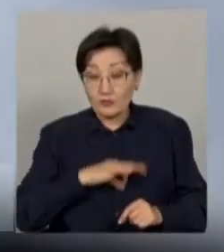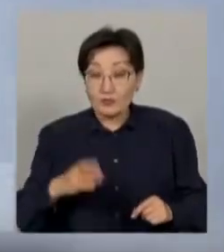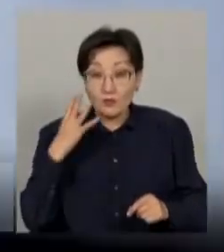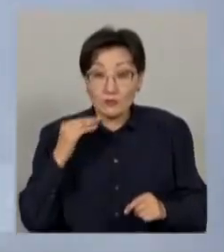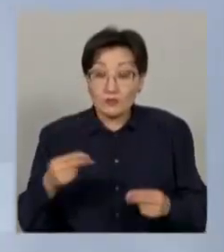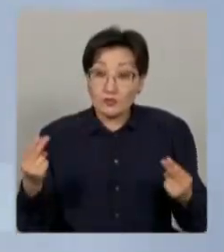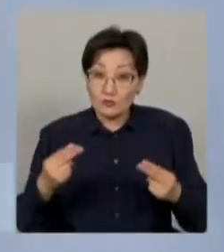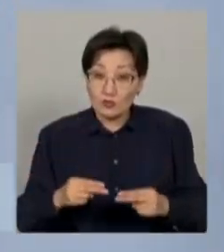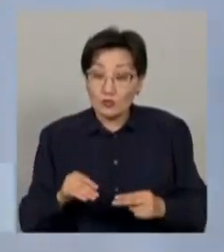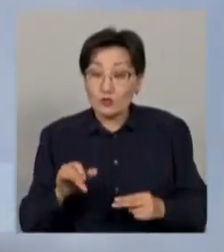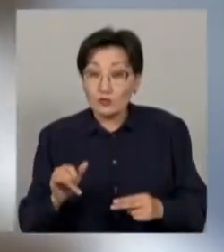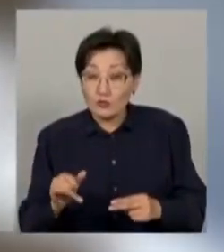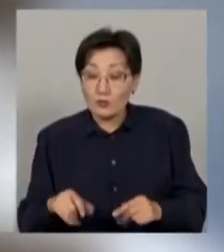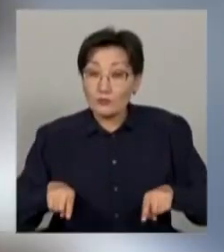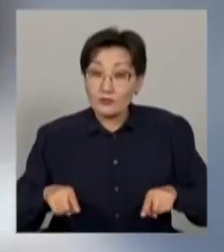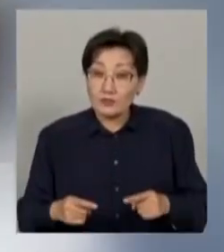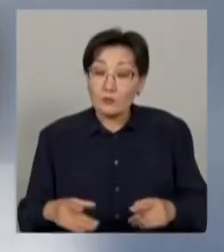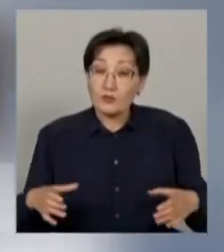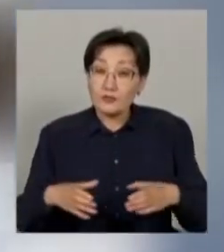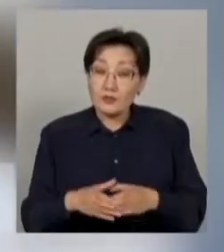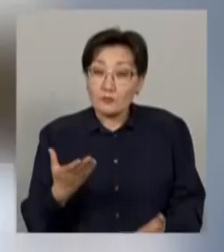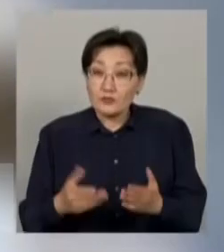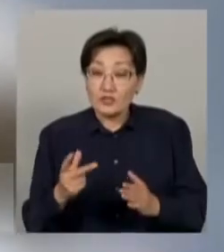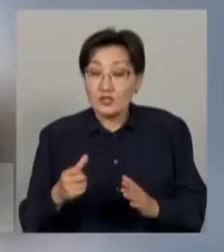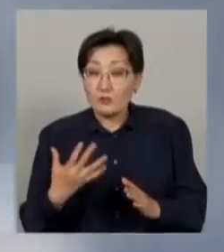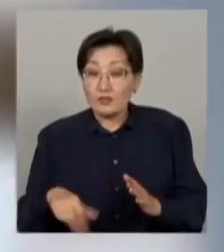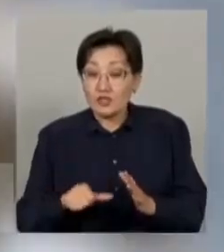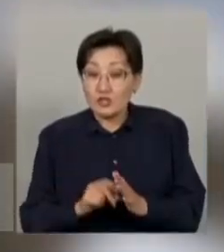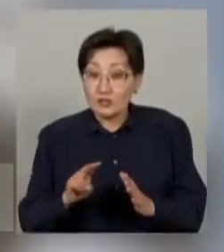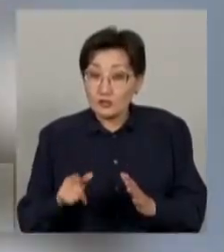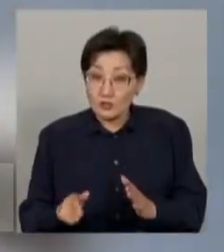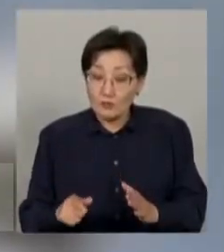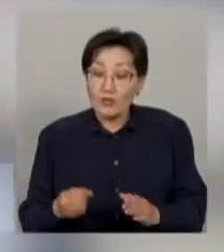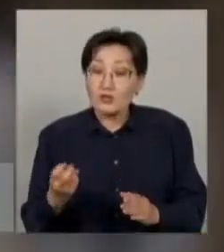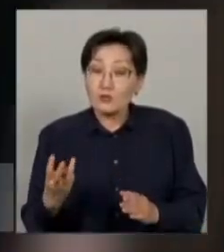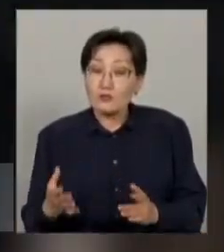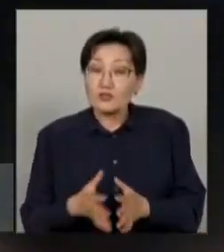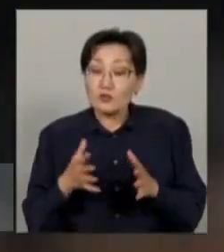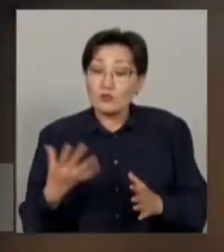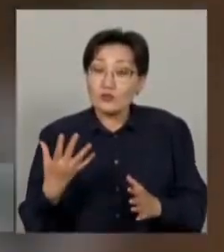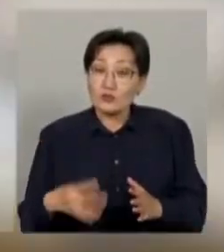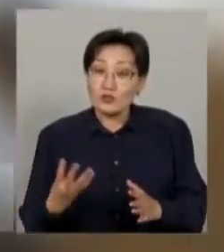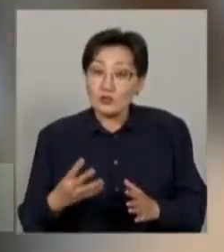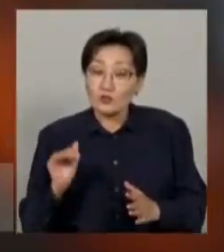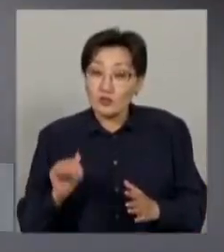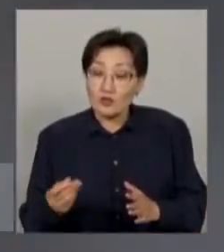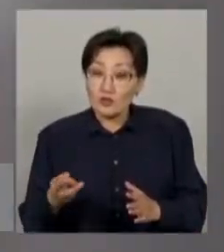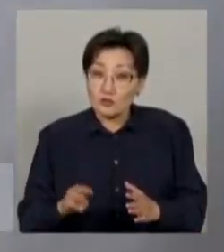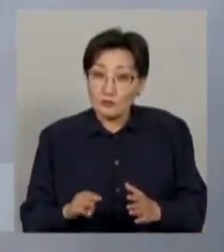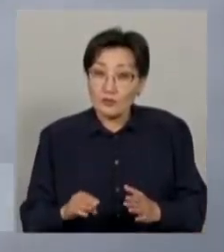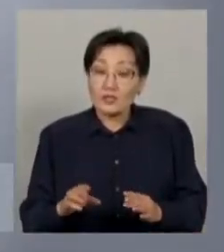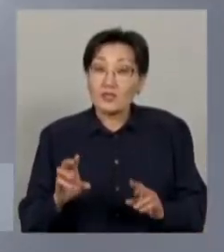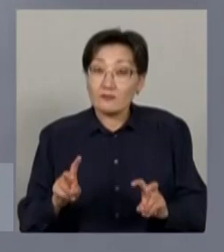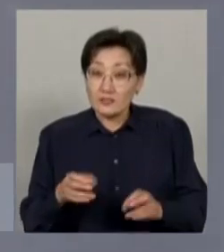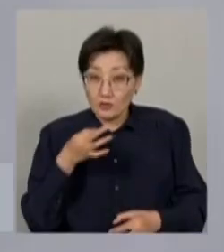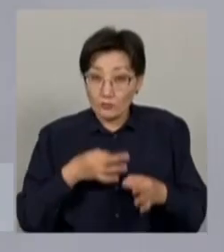на таможенном посту ЖТСУ задержали партию весом 356 килограмм в количестве более 54 тысяч штук в виде